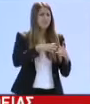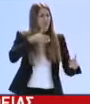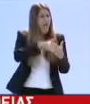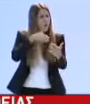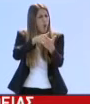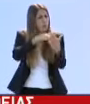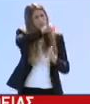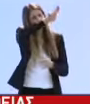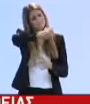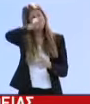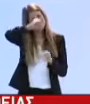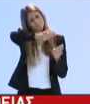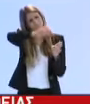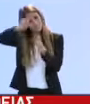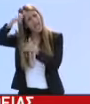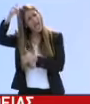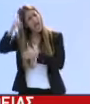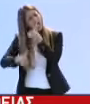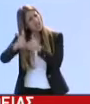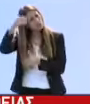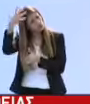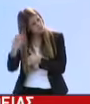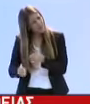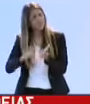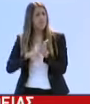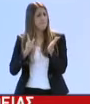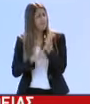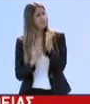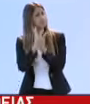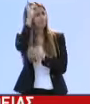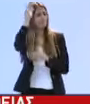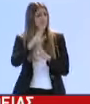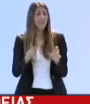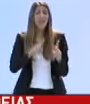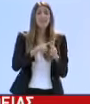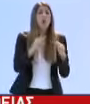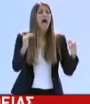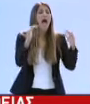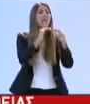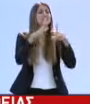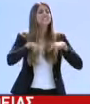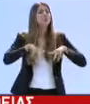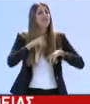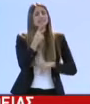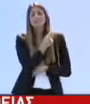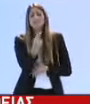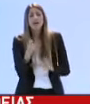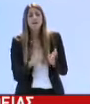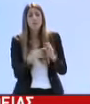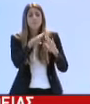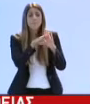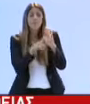εμποδίων στον ανταγωνισμό. Η εμπέδωση όμως της αξιοκρατίας είναι αναγκαία